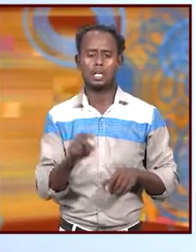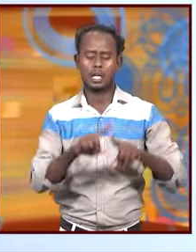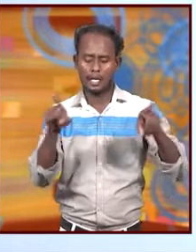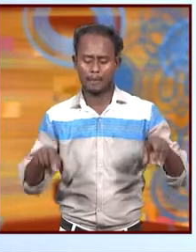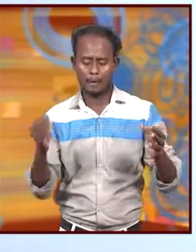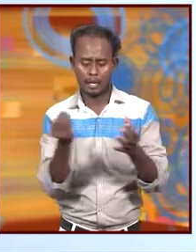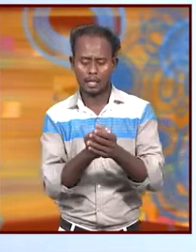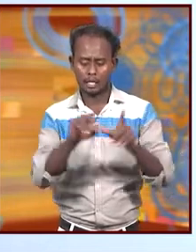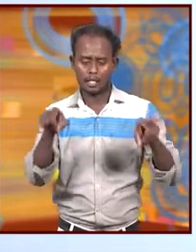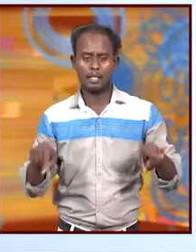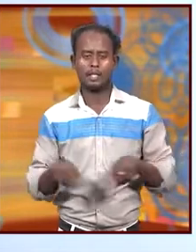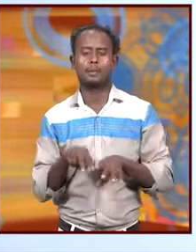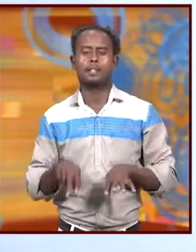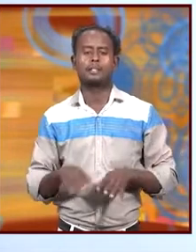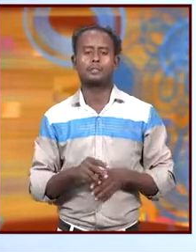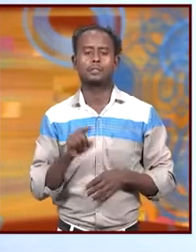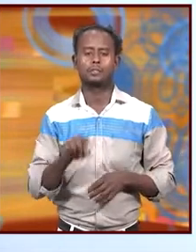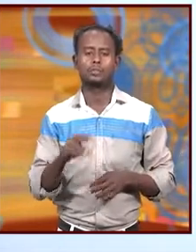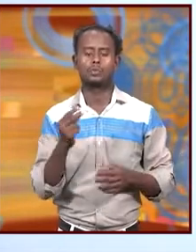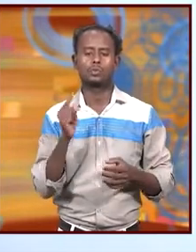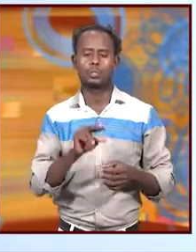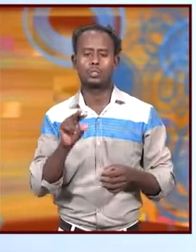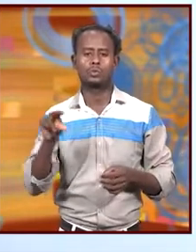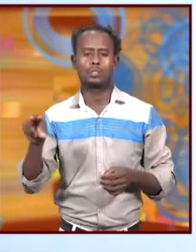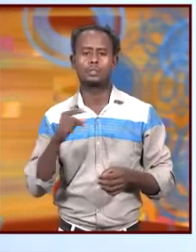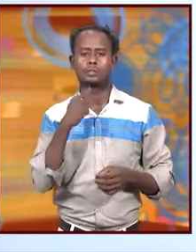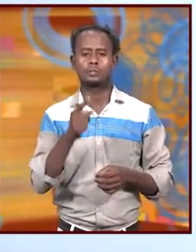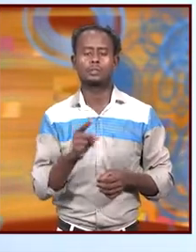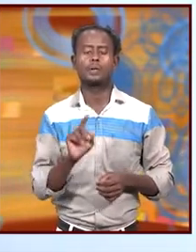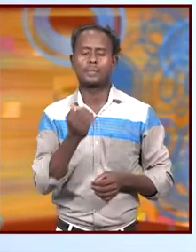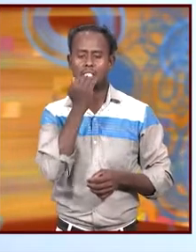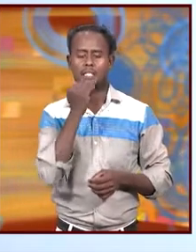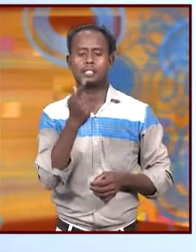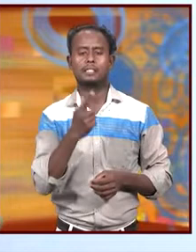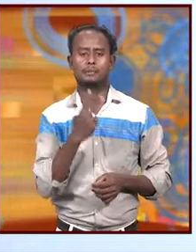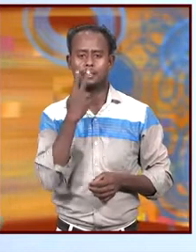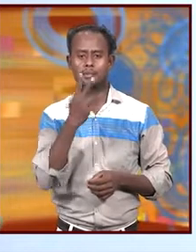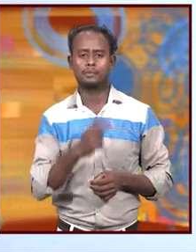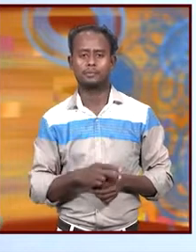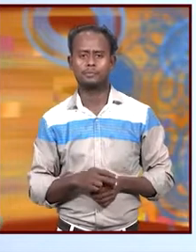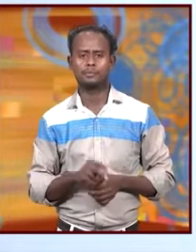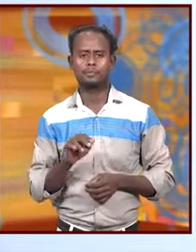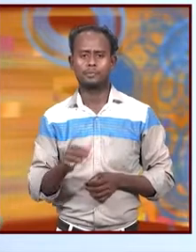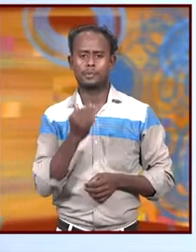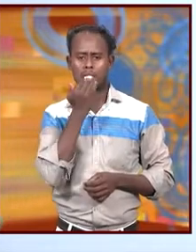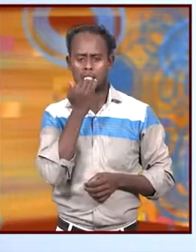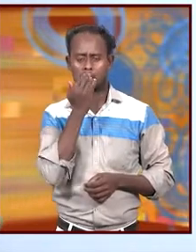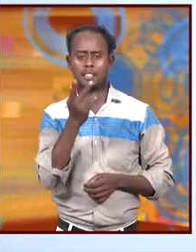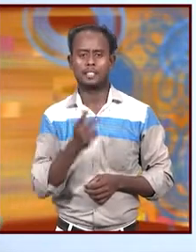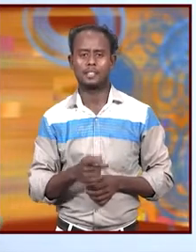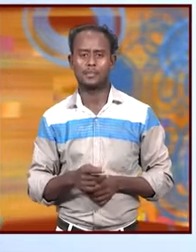பகுதி ஆகும். உதாரணத்திற்கு இங்கு நீங்கள் காண்பது ஒரு பிஸ்கட். இந்த பிஸ்கட்டை நான்